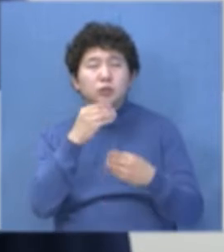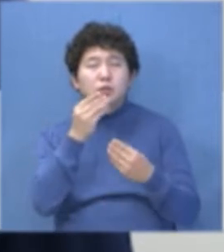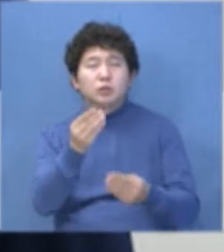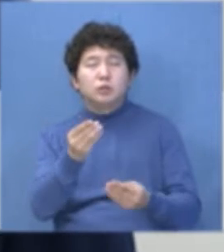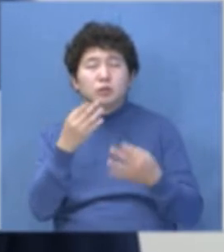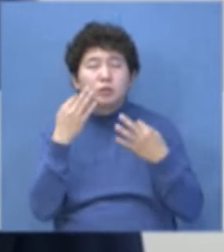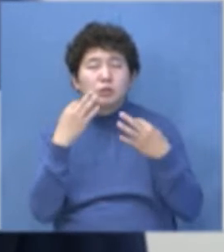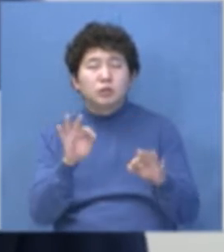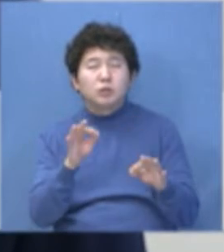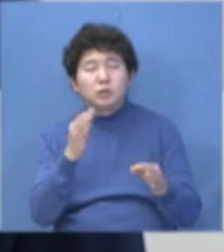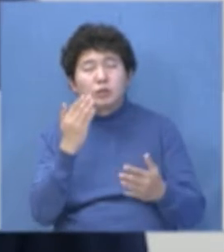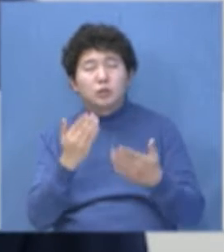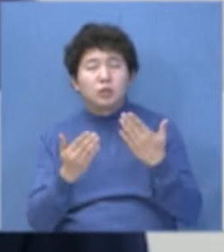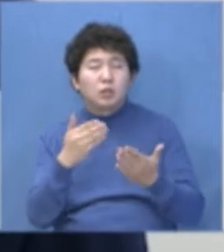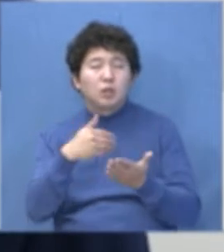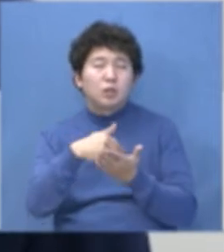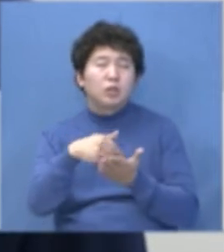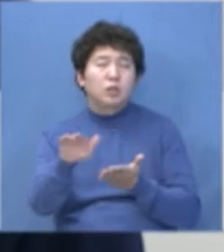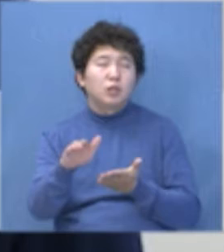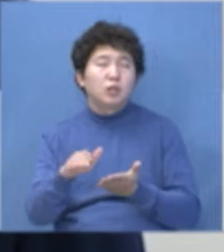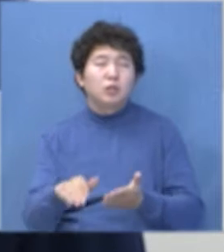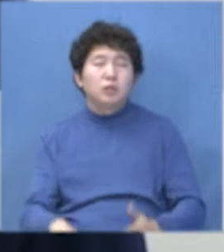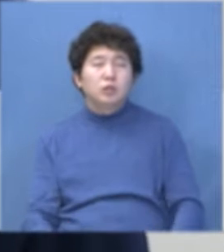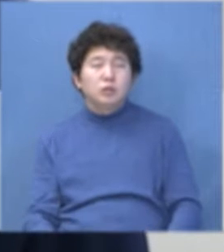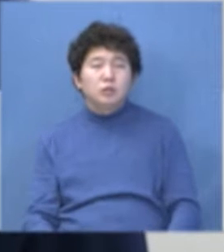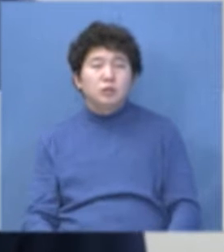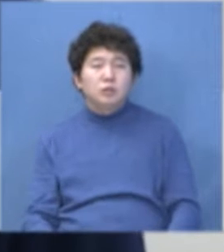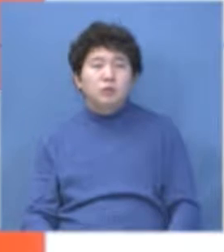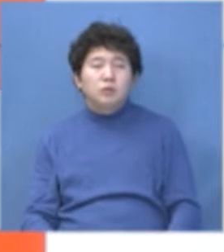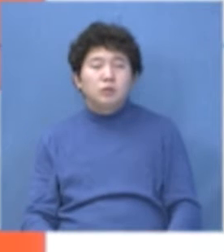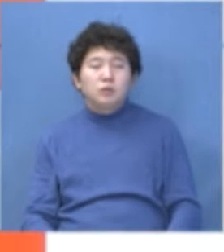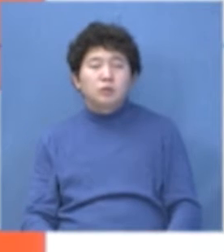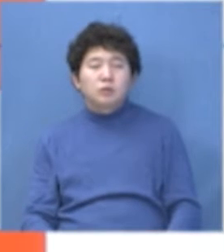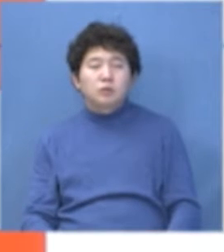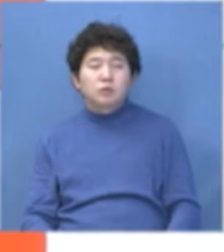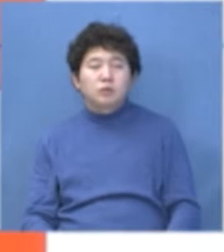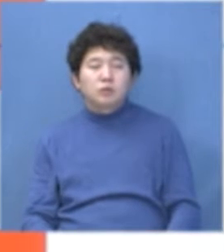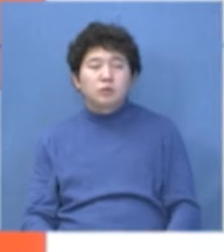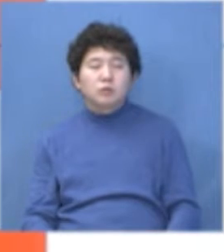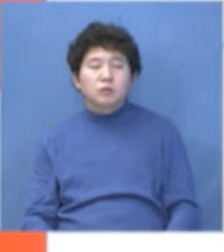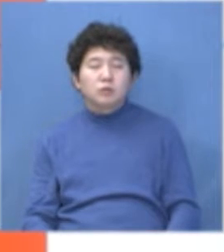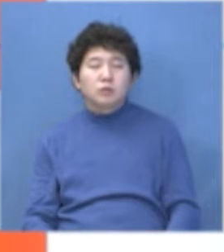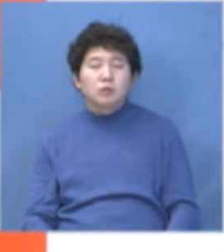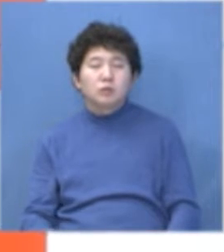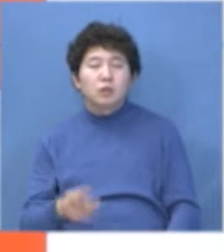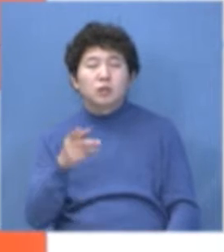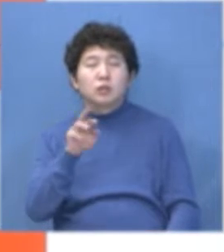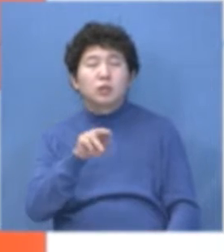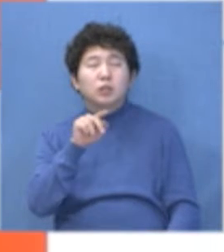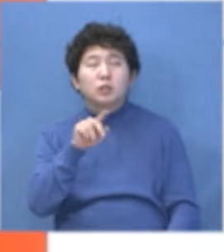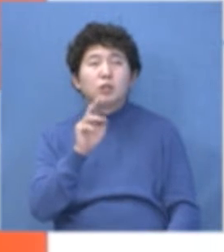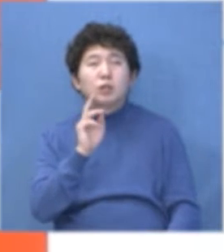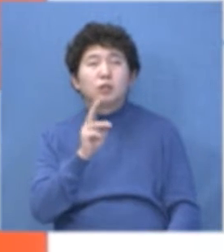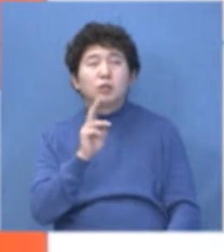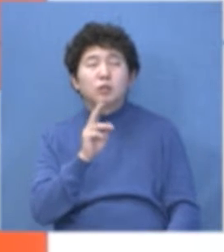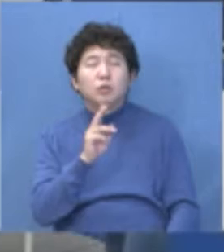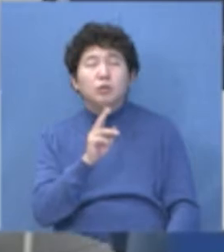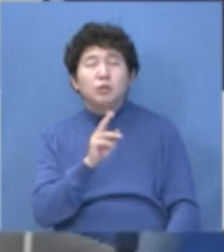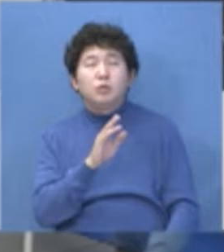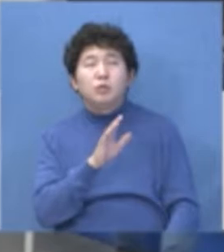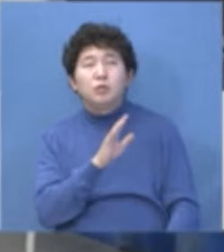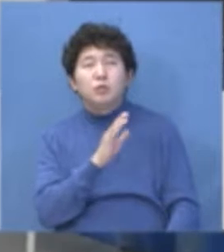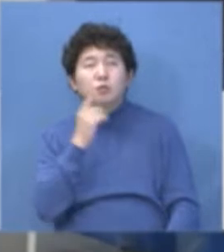на донацию крови или отстраняет по каким-либо иным причинам. Для тех, кто по каким-то причинам сомневается, стать ли ему